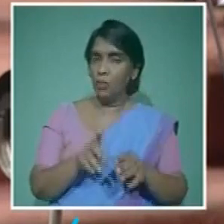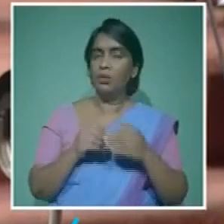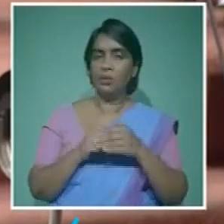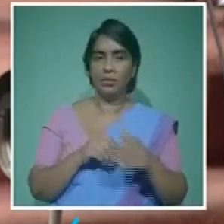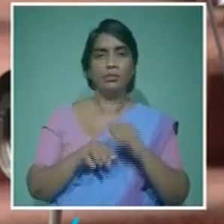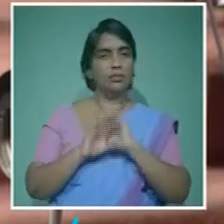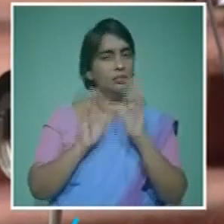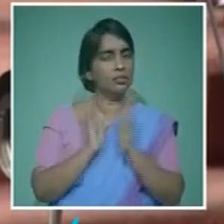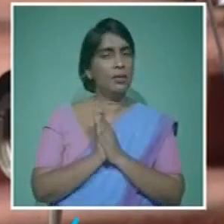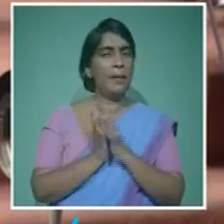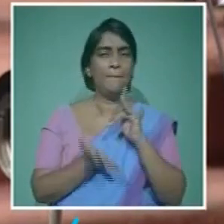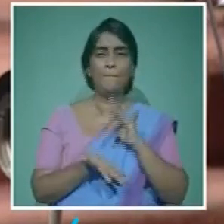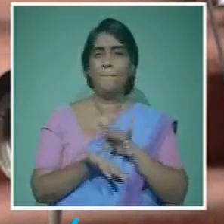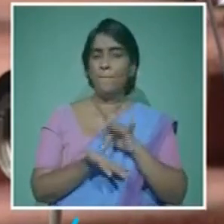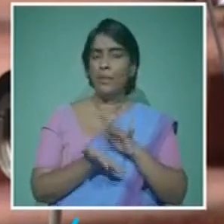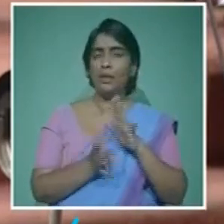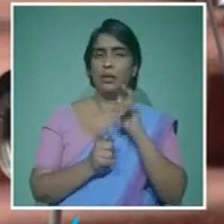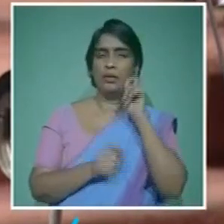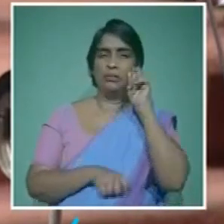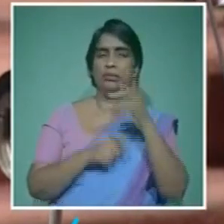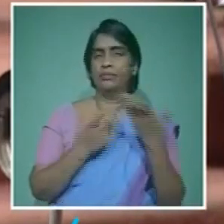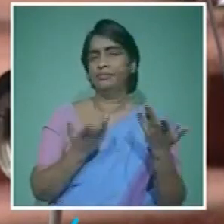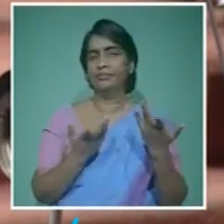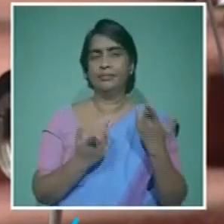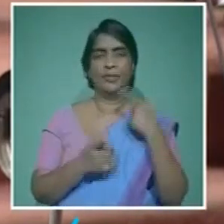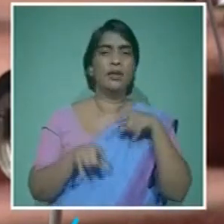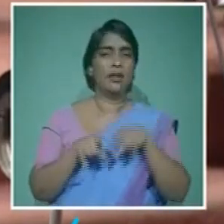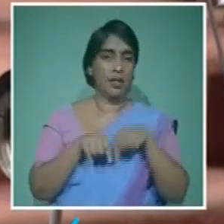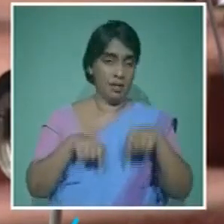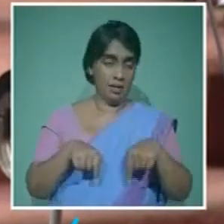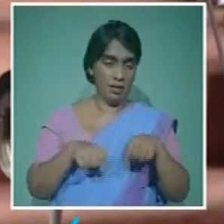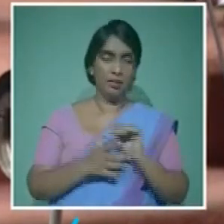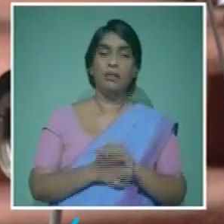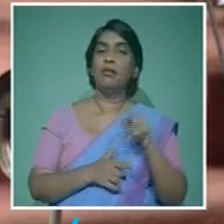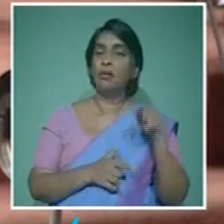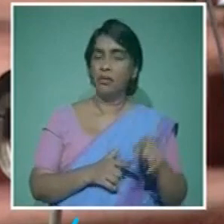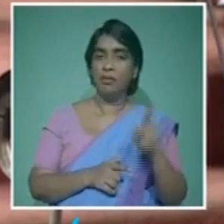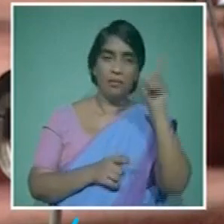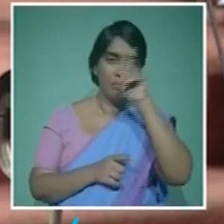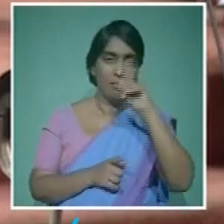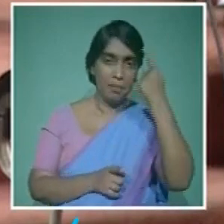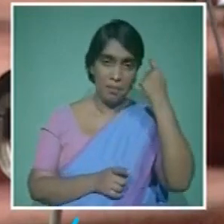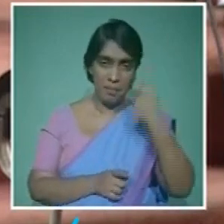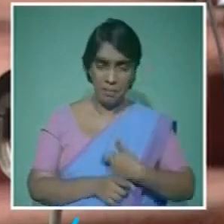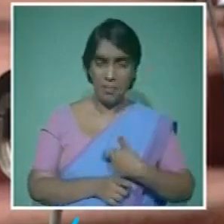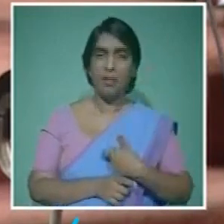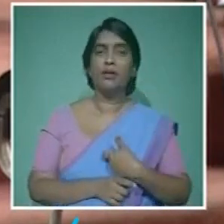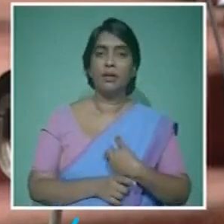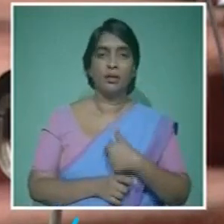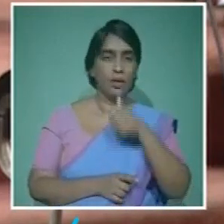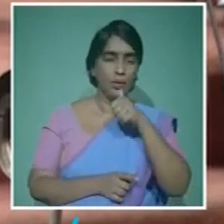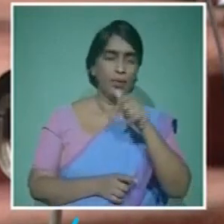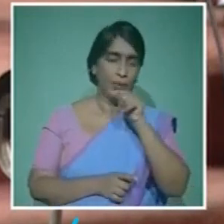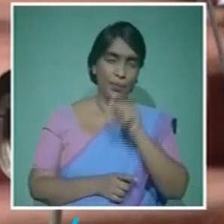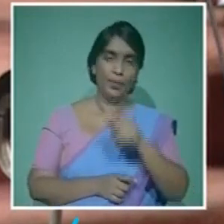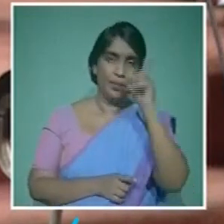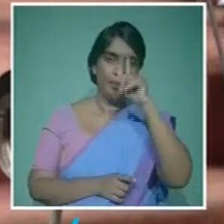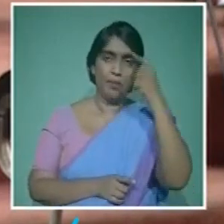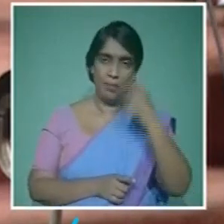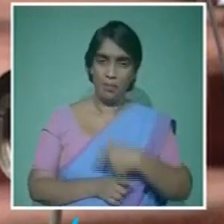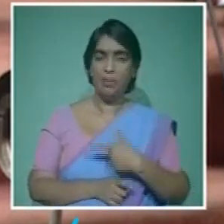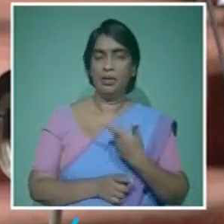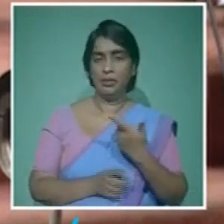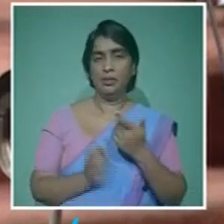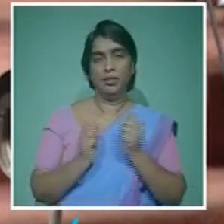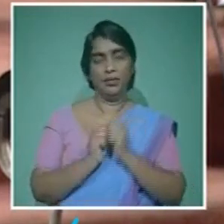வர்க்கமாக கணிக்கப்பட்டு வந்தார்கள். அவர்கள் மாதாந்த வருமானம், ஒரு நிரந்தர மாதாந்த வருமானத்தை பெற்று வந்தார்கள். பெற்று